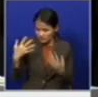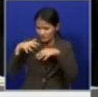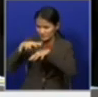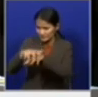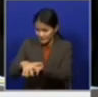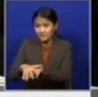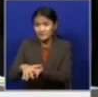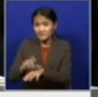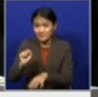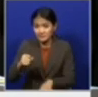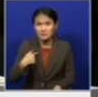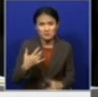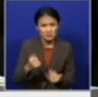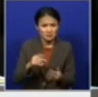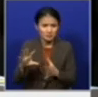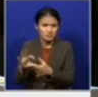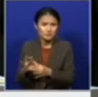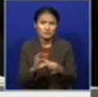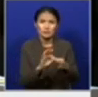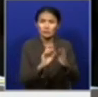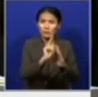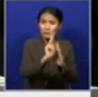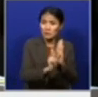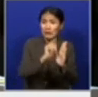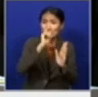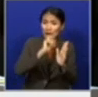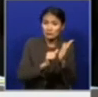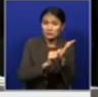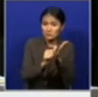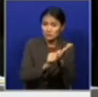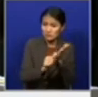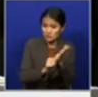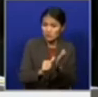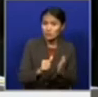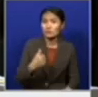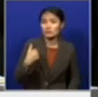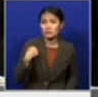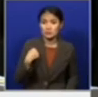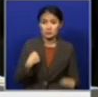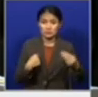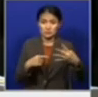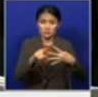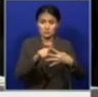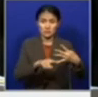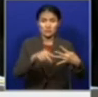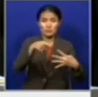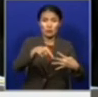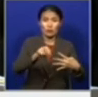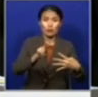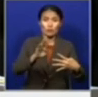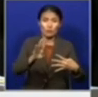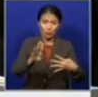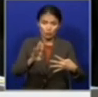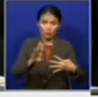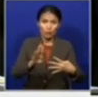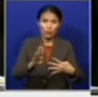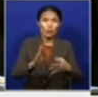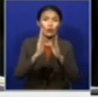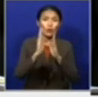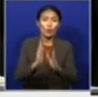ากนี้ค่ะหน่วยงานภาครัฐได้ประสานกันหรือยังคะว่าการเข้าร่วมความตกลง